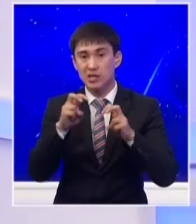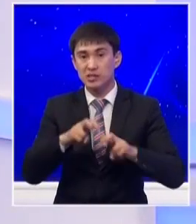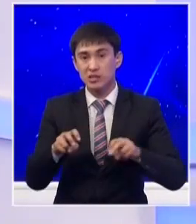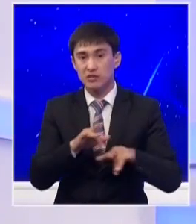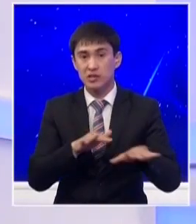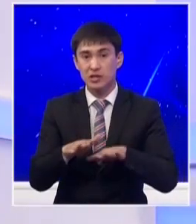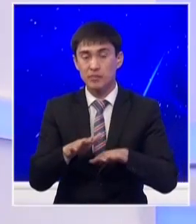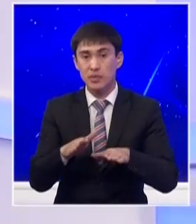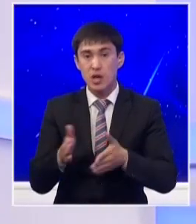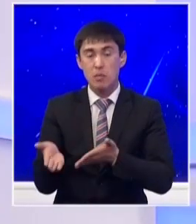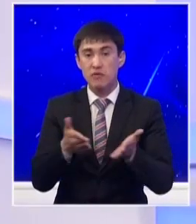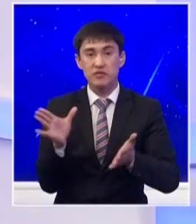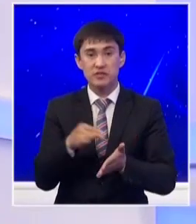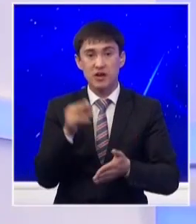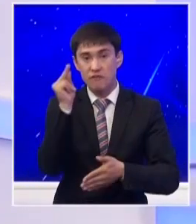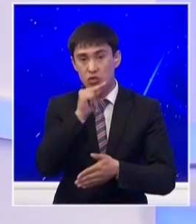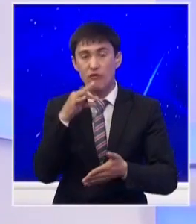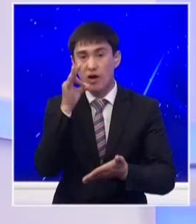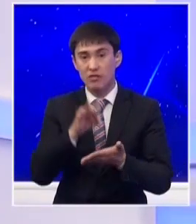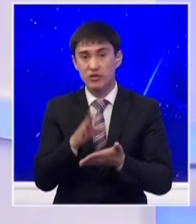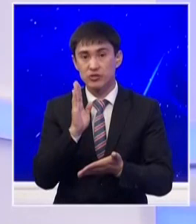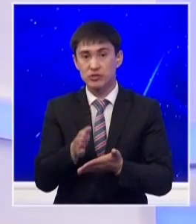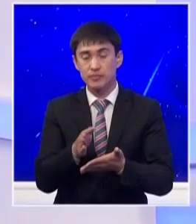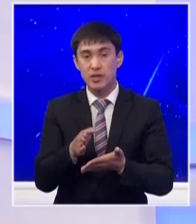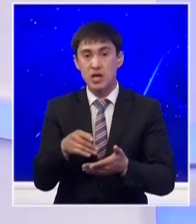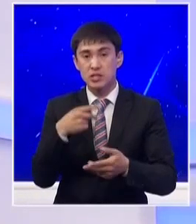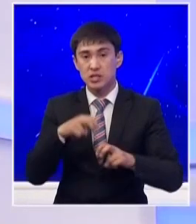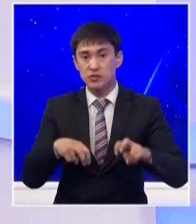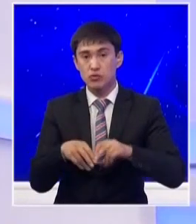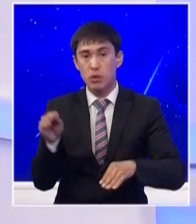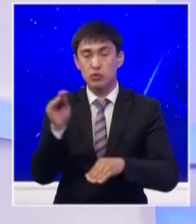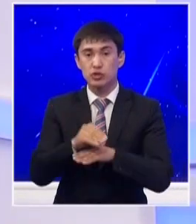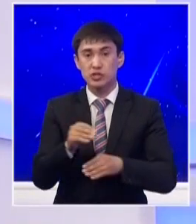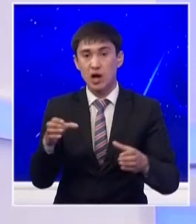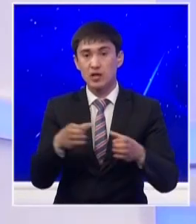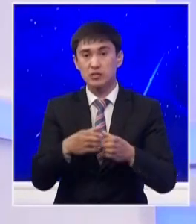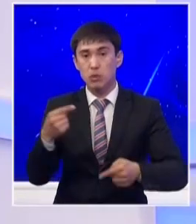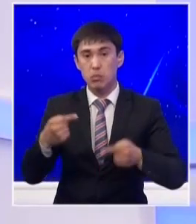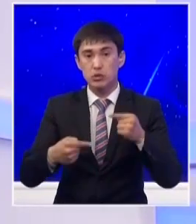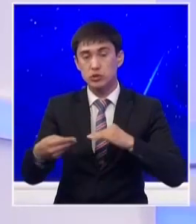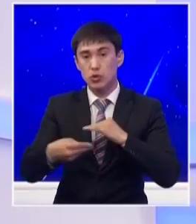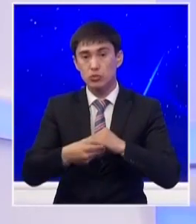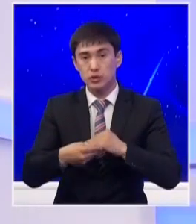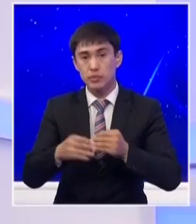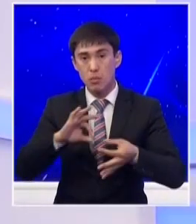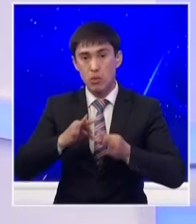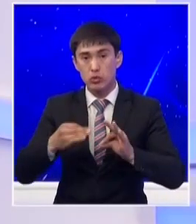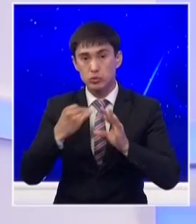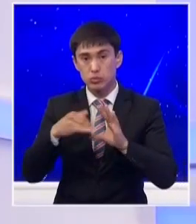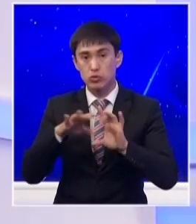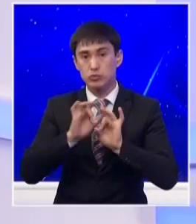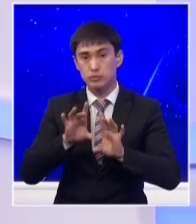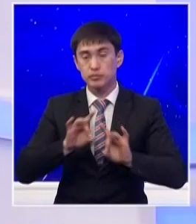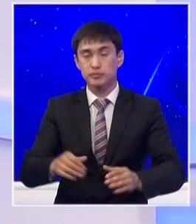расследовать дело и привлечь всех виновных к ответственности. К следствию подключилось агентство по борьбе с коррупцией. Подробности